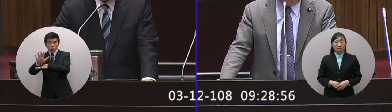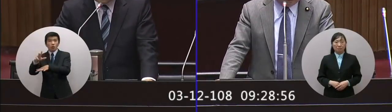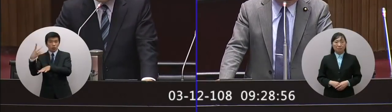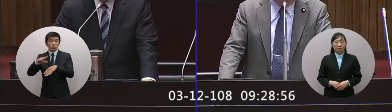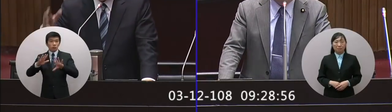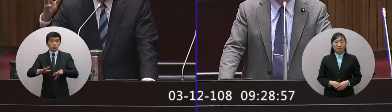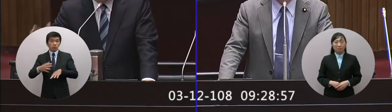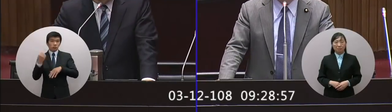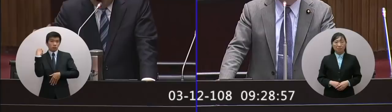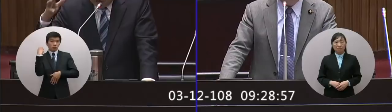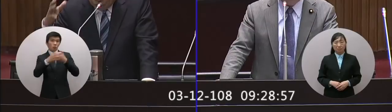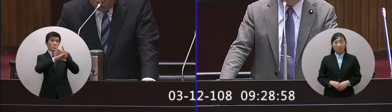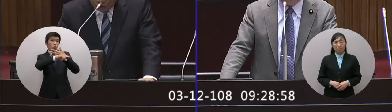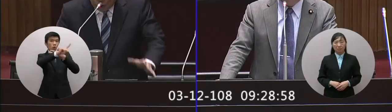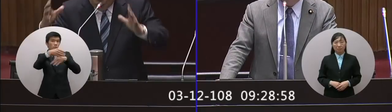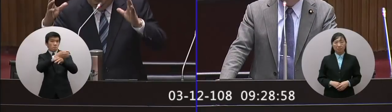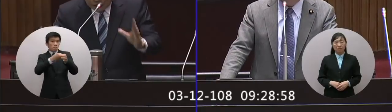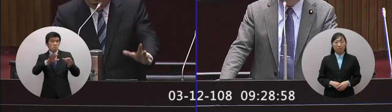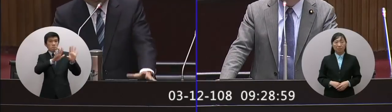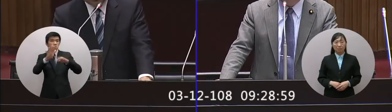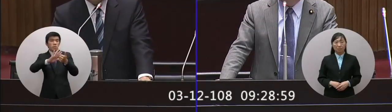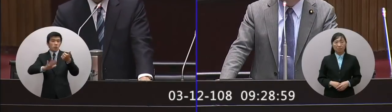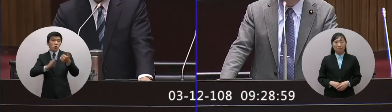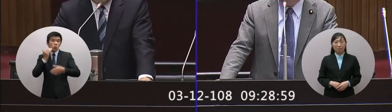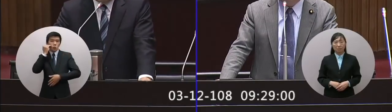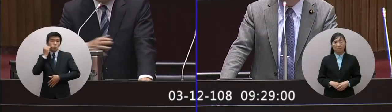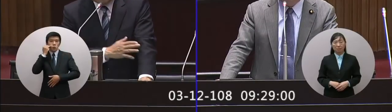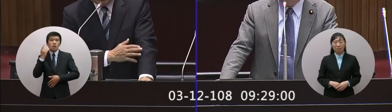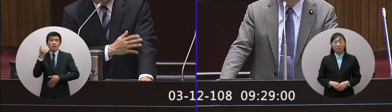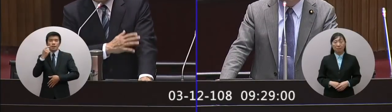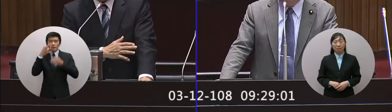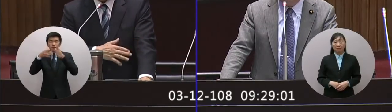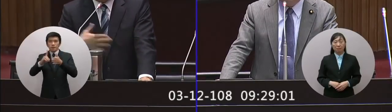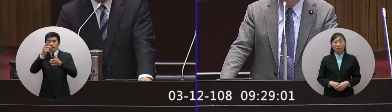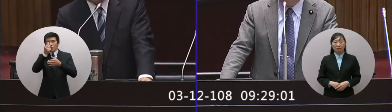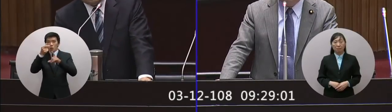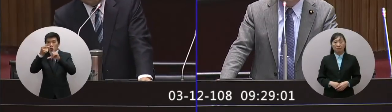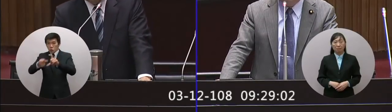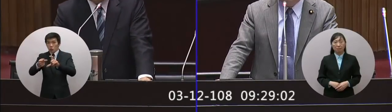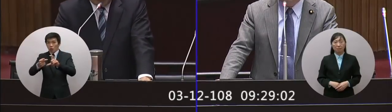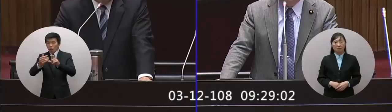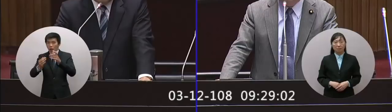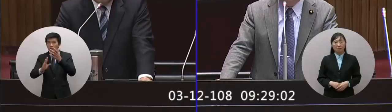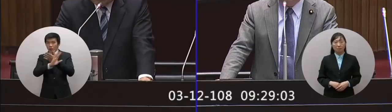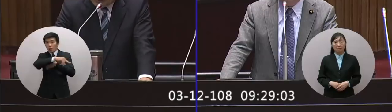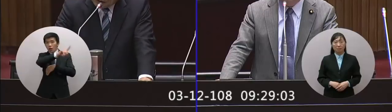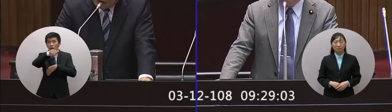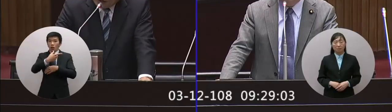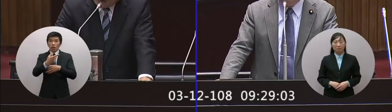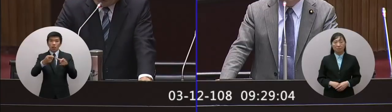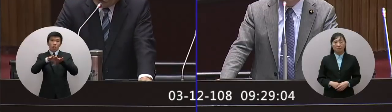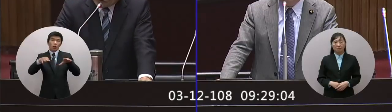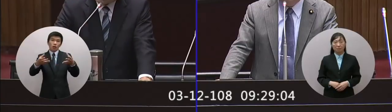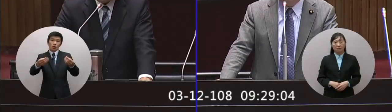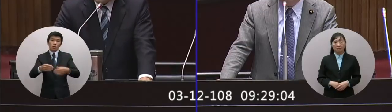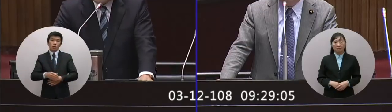展，是如果只有这个区，那区外的反而显得不公平。第